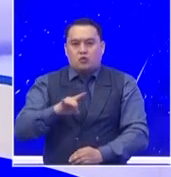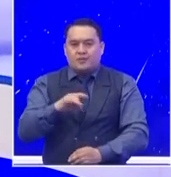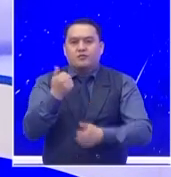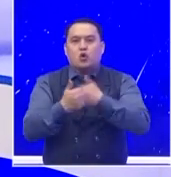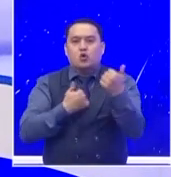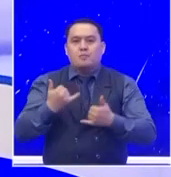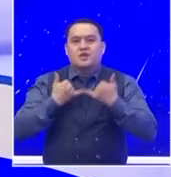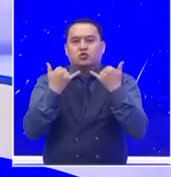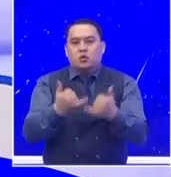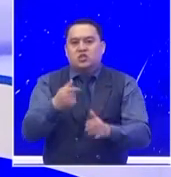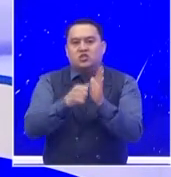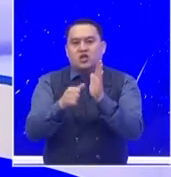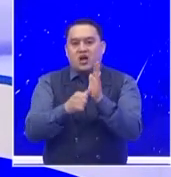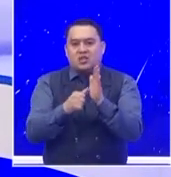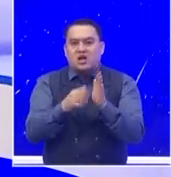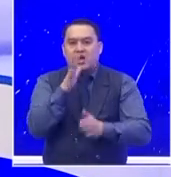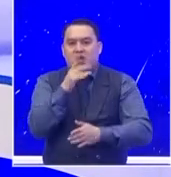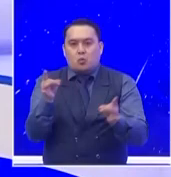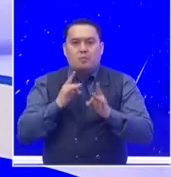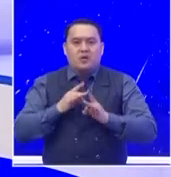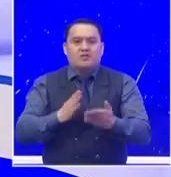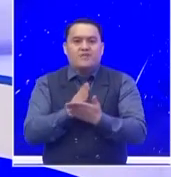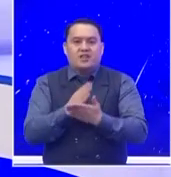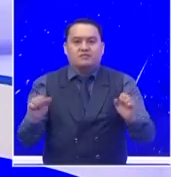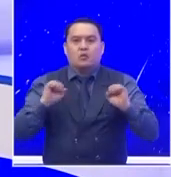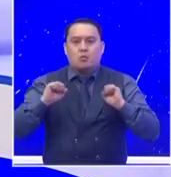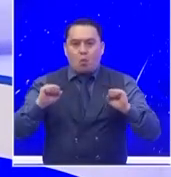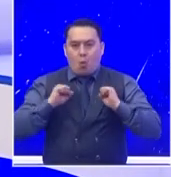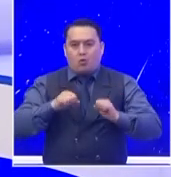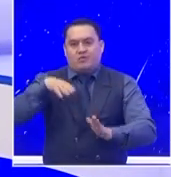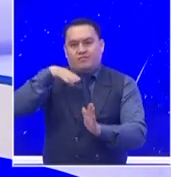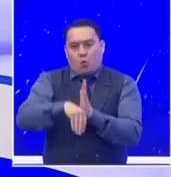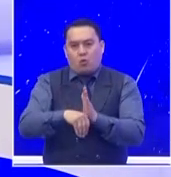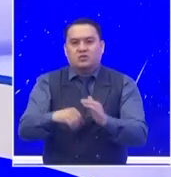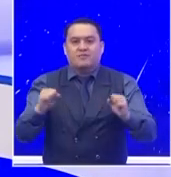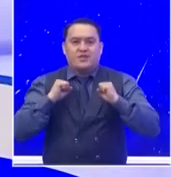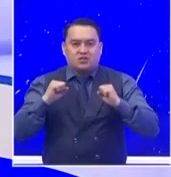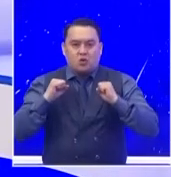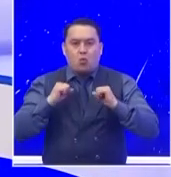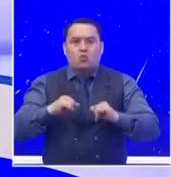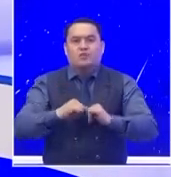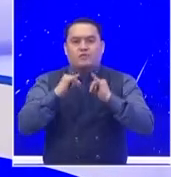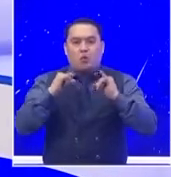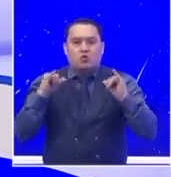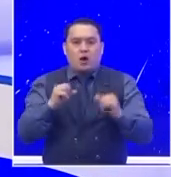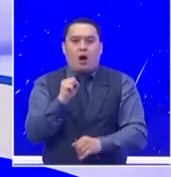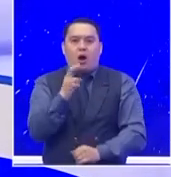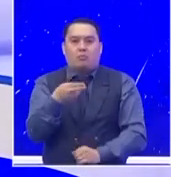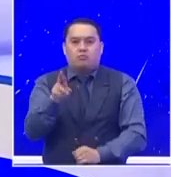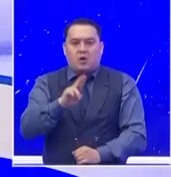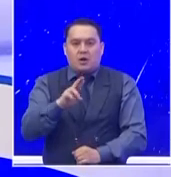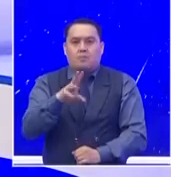района. Турнир приурочен 60-летнему юбилею ветерана спорта, внесшему немалый вклад в развитие физической культуры и